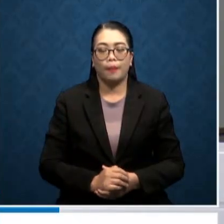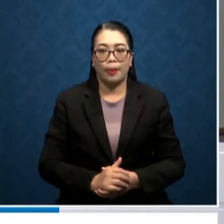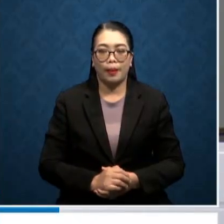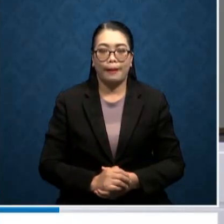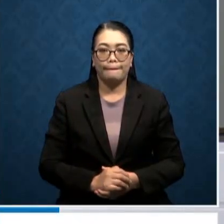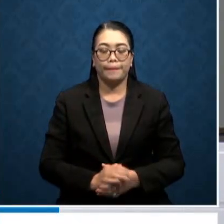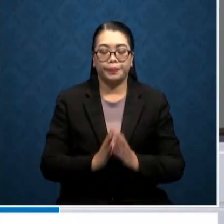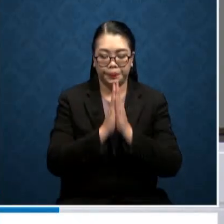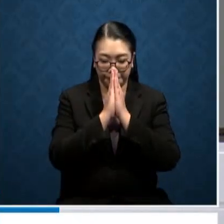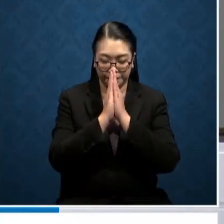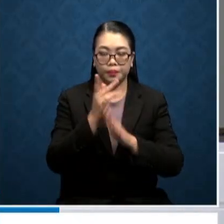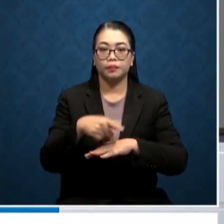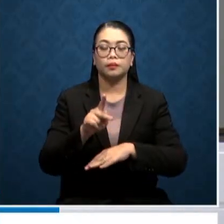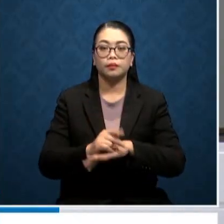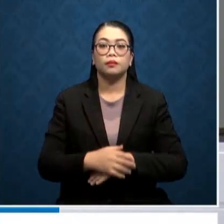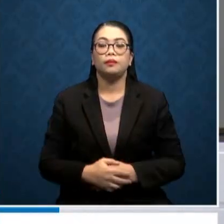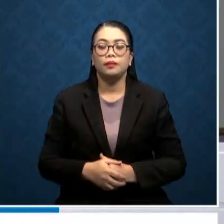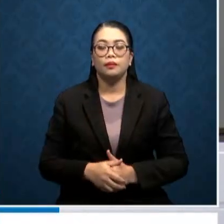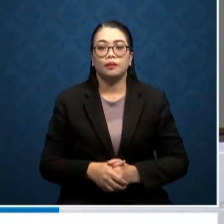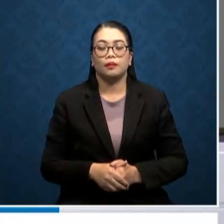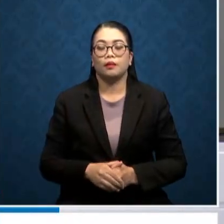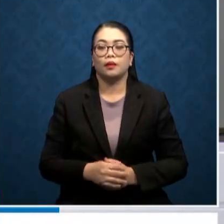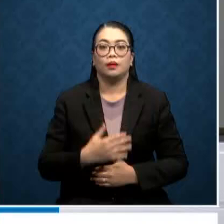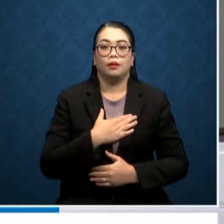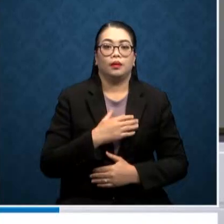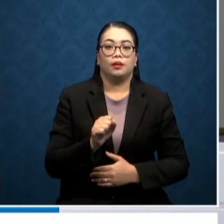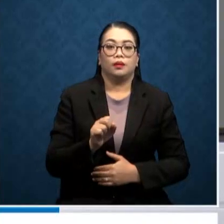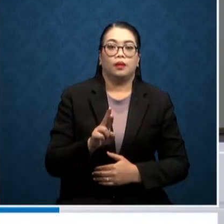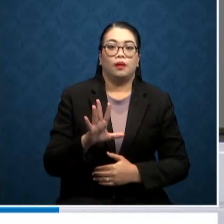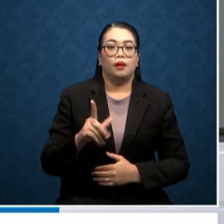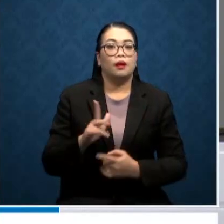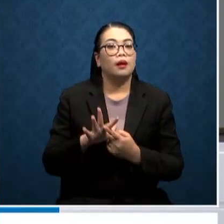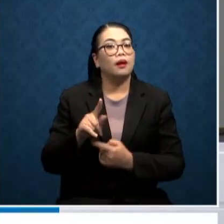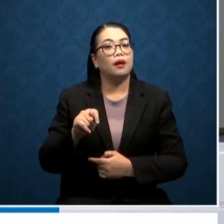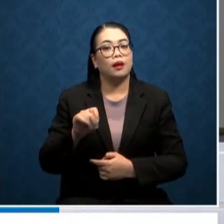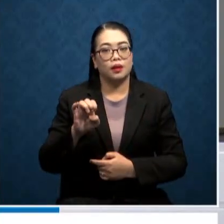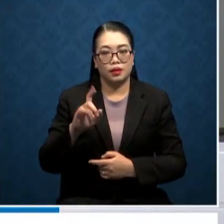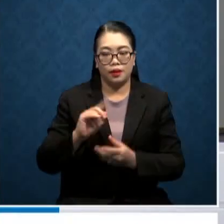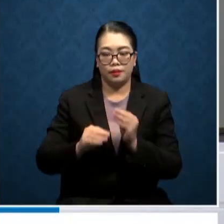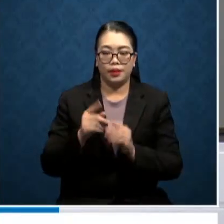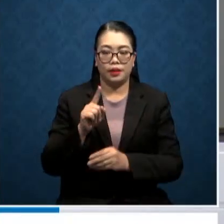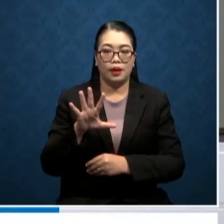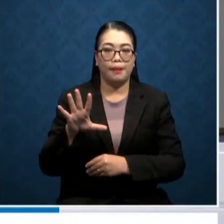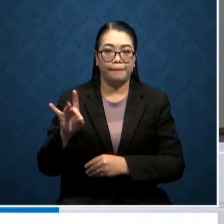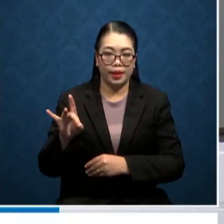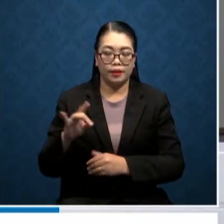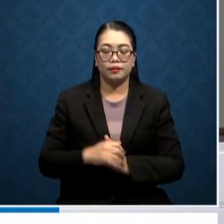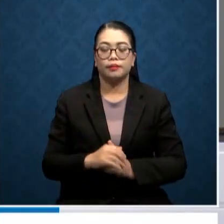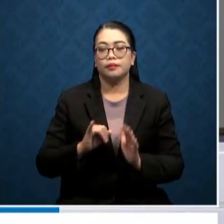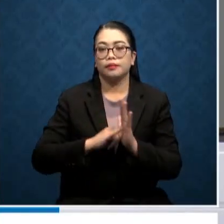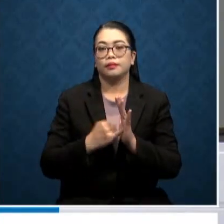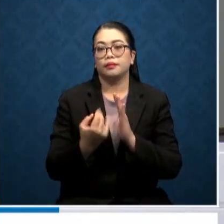ครับเรียนท่านประธานที่เคารพครับกับผมสรชาติสุวรรณพรหมสมาชิกวุฒิสภาหมายเลข158จังหวัดหนองบัวลำภู